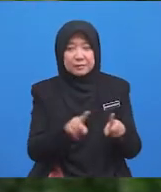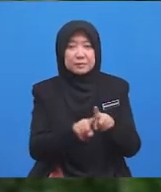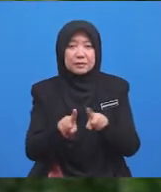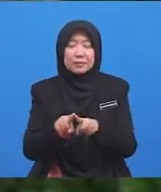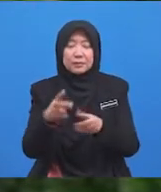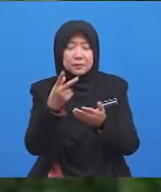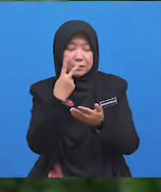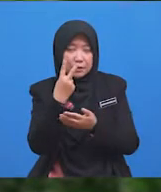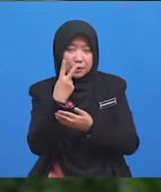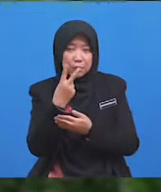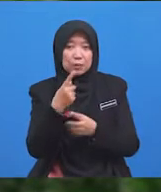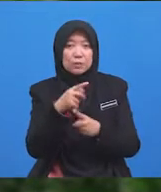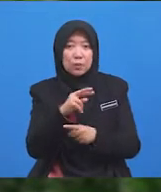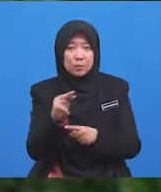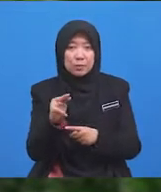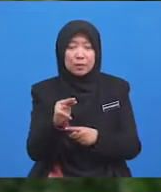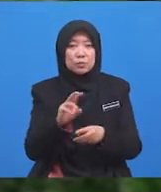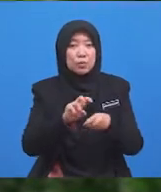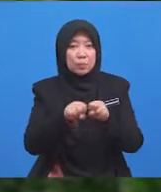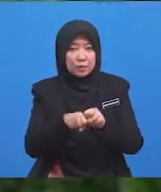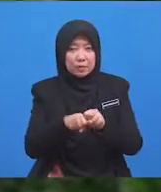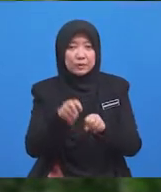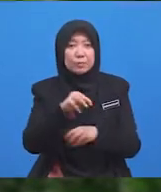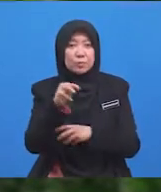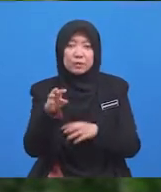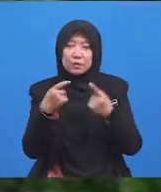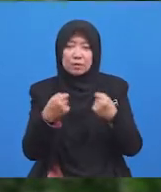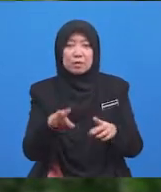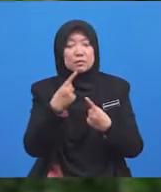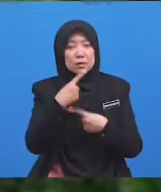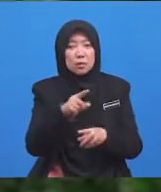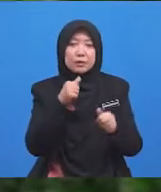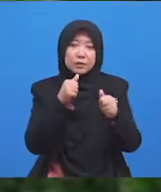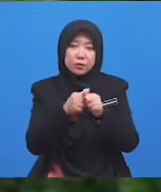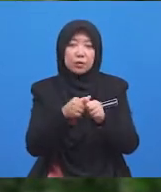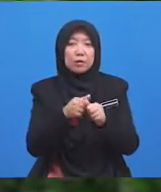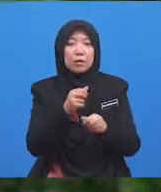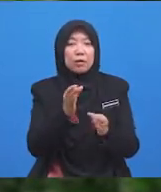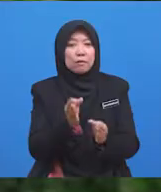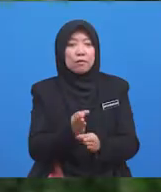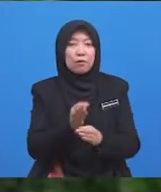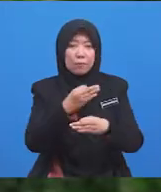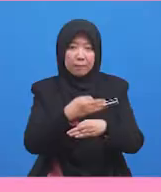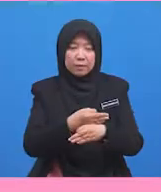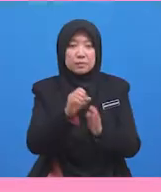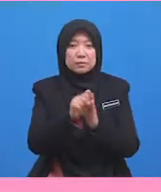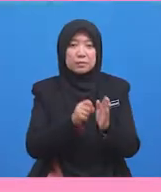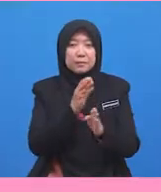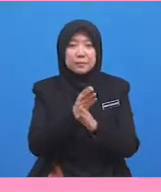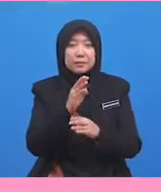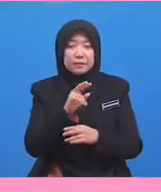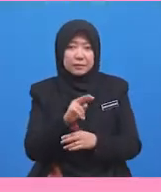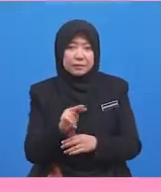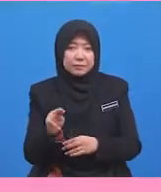jawaban bagi rumah sih kan murid-murid telah pun menjawab mengikut format peperiksaan yang sebenar